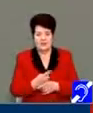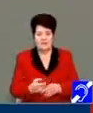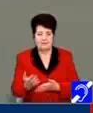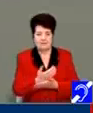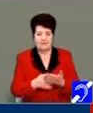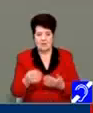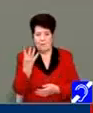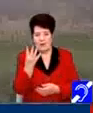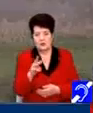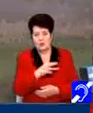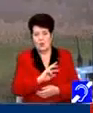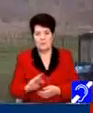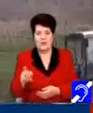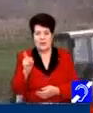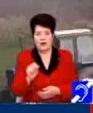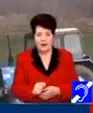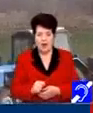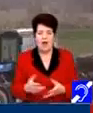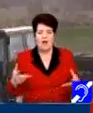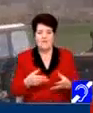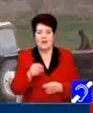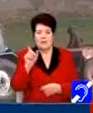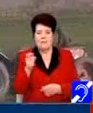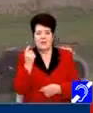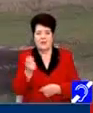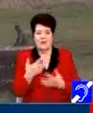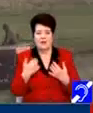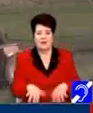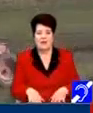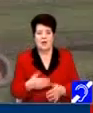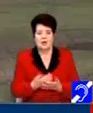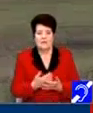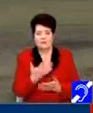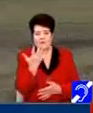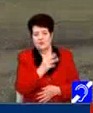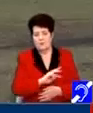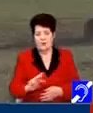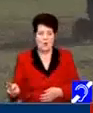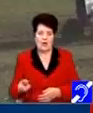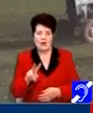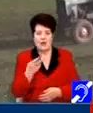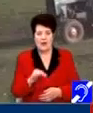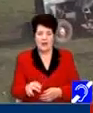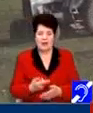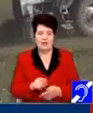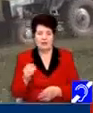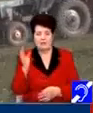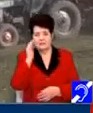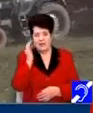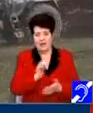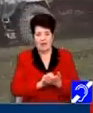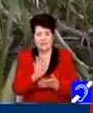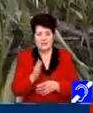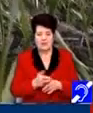de pe aproape 4.000 de hectare, iar fermierii au înregistrat doar în acel an pierderi de aproape 5 milioane de lei. În tot acest timp, regiunea transnistreană a